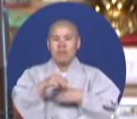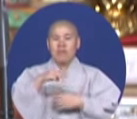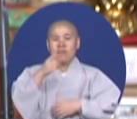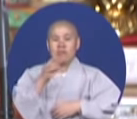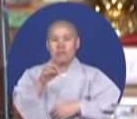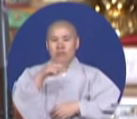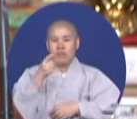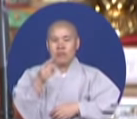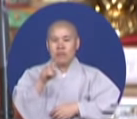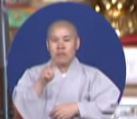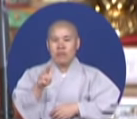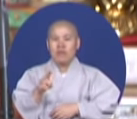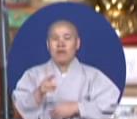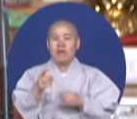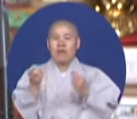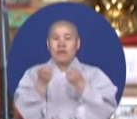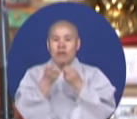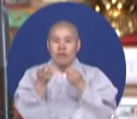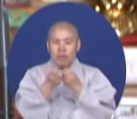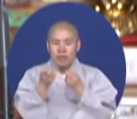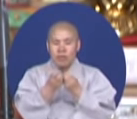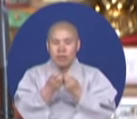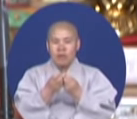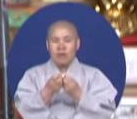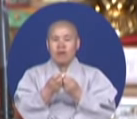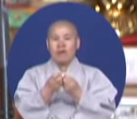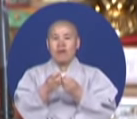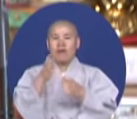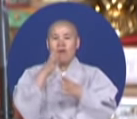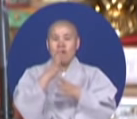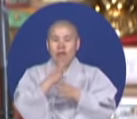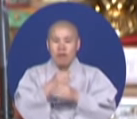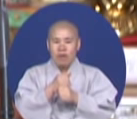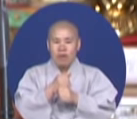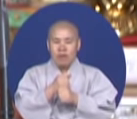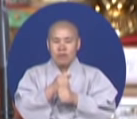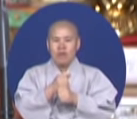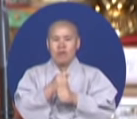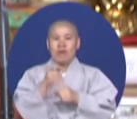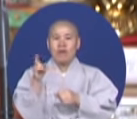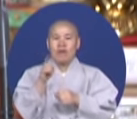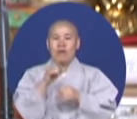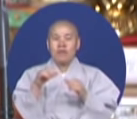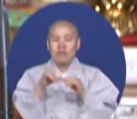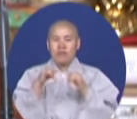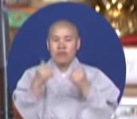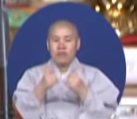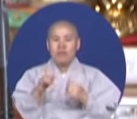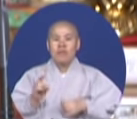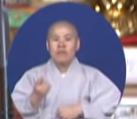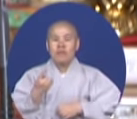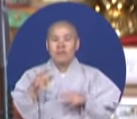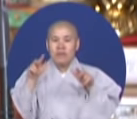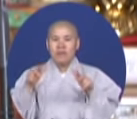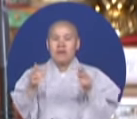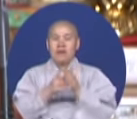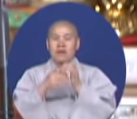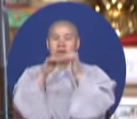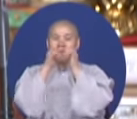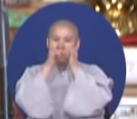언제 이루어졌고 어떤 인연으로 지금까지 내려왔다. 그